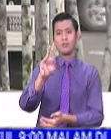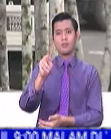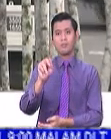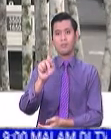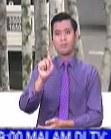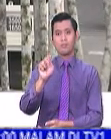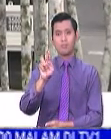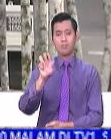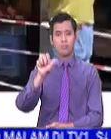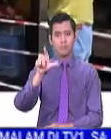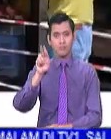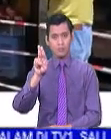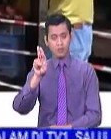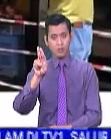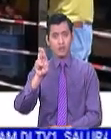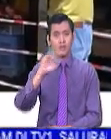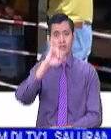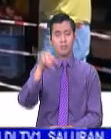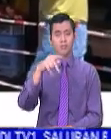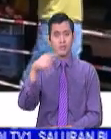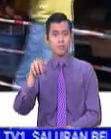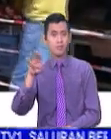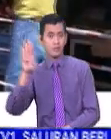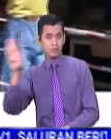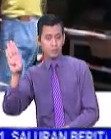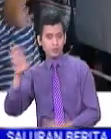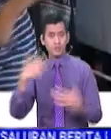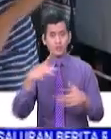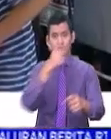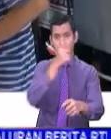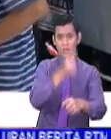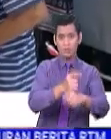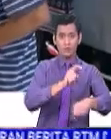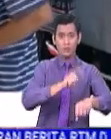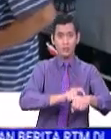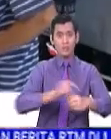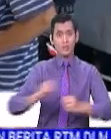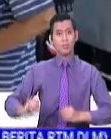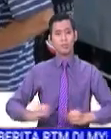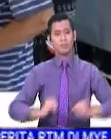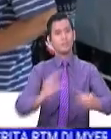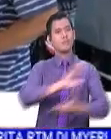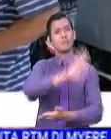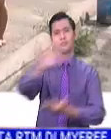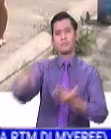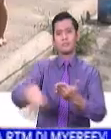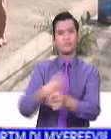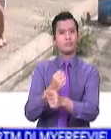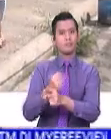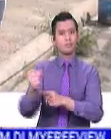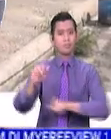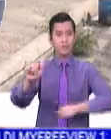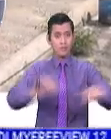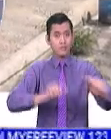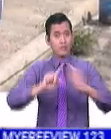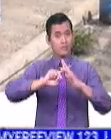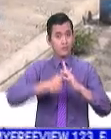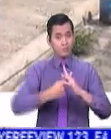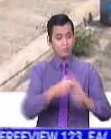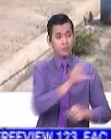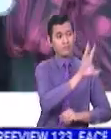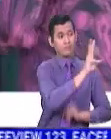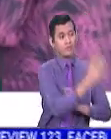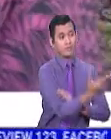Bintulu juga menetapkan waktu operasi untuk semua sektor ekonomi dan industri lain-lain sektor dan aktiviti adalah bermula